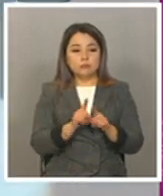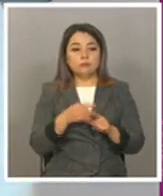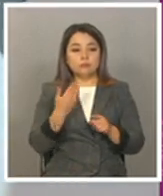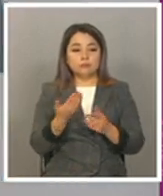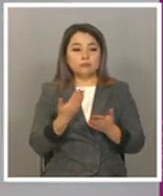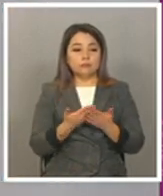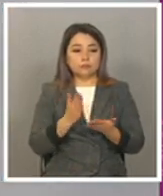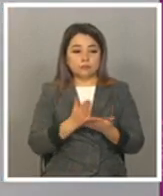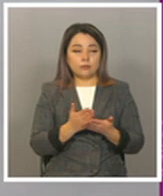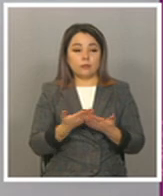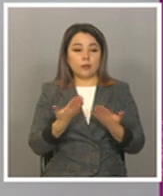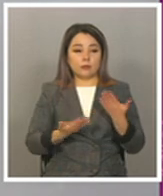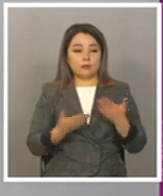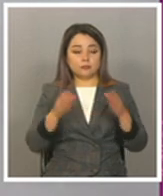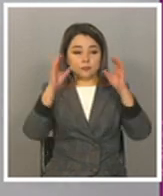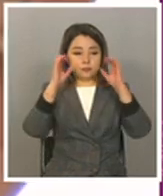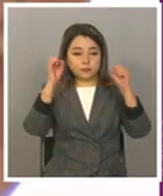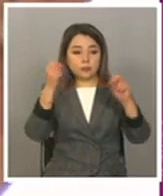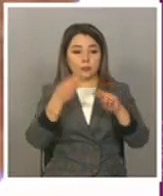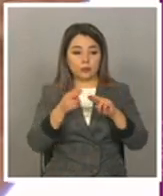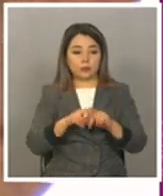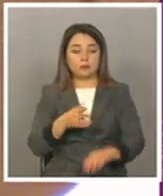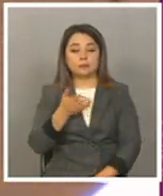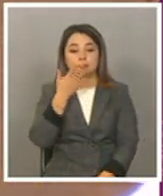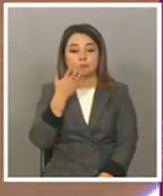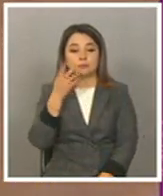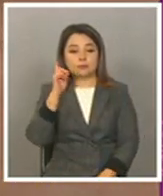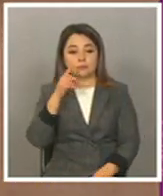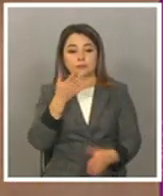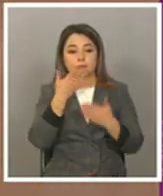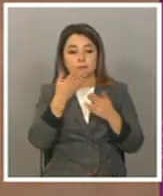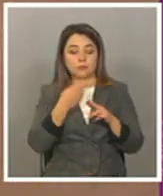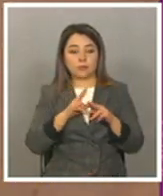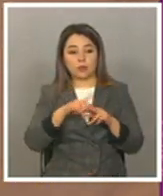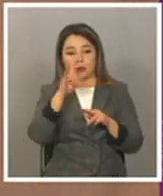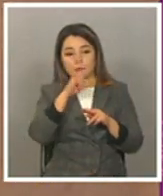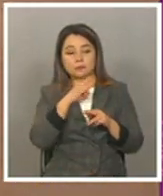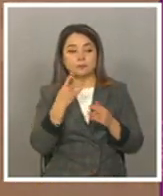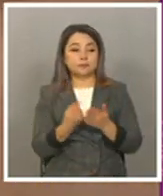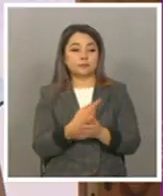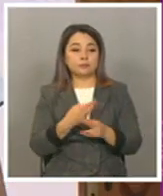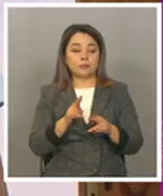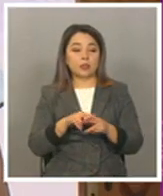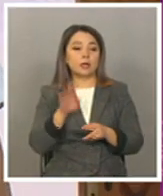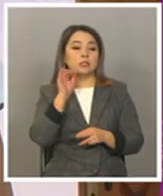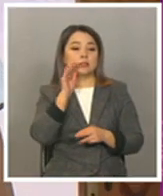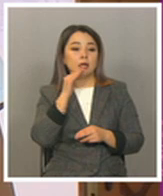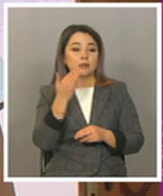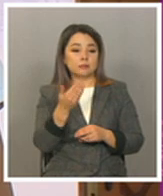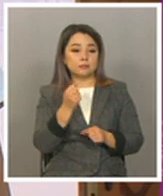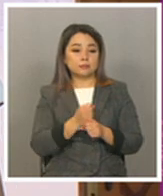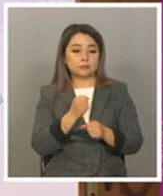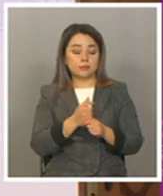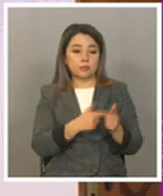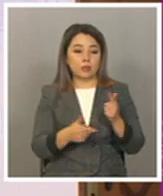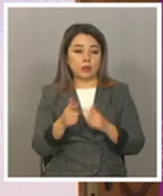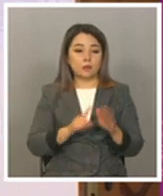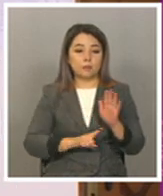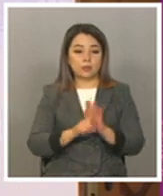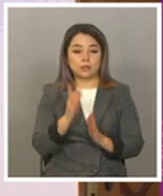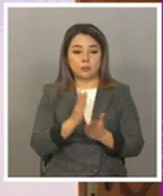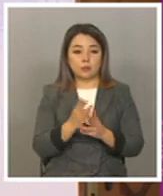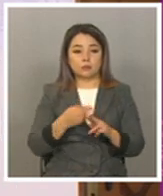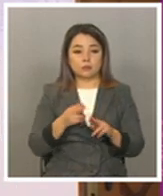біз киік мүйізінің иісін сезе алатын Қазақстандағы алғашқы иттерді даярлауды бастадық.